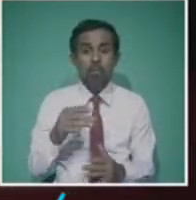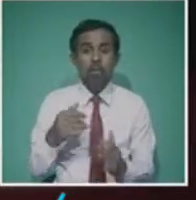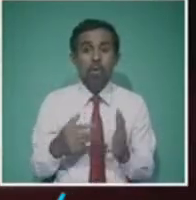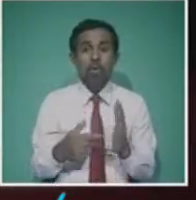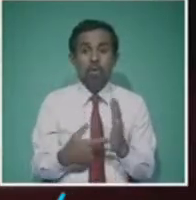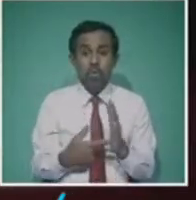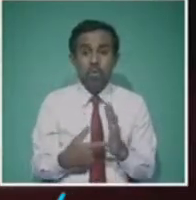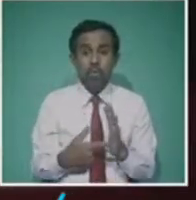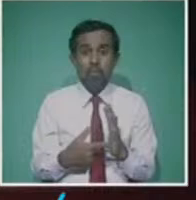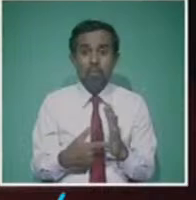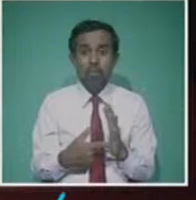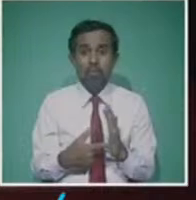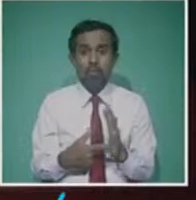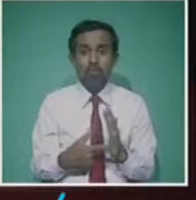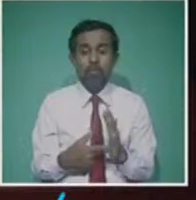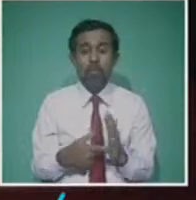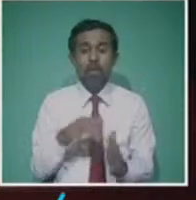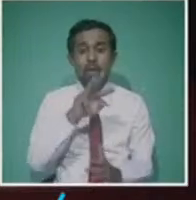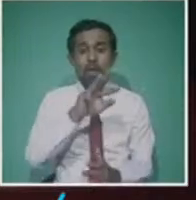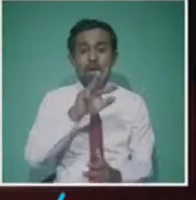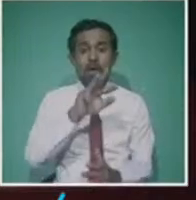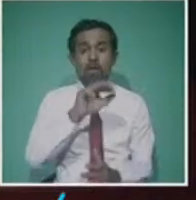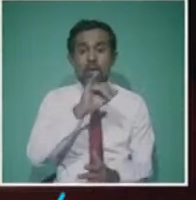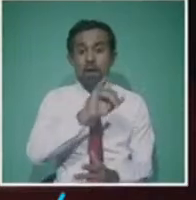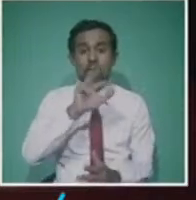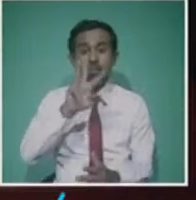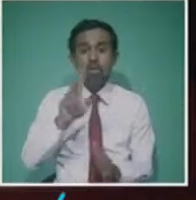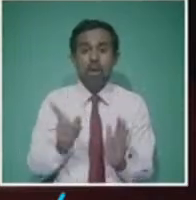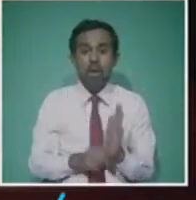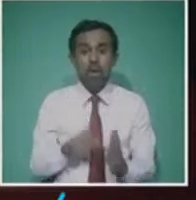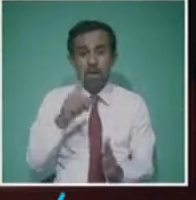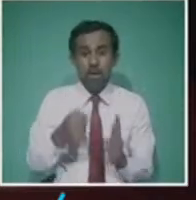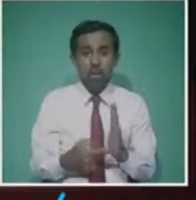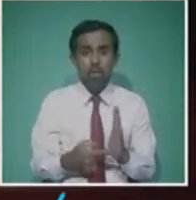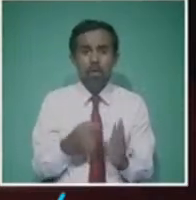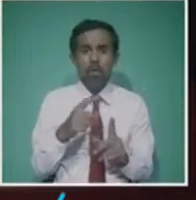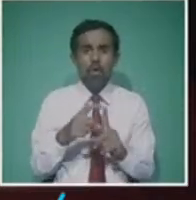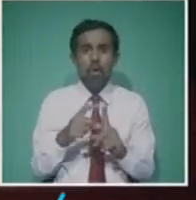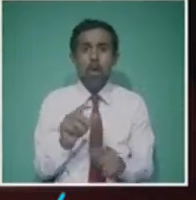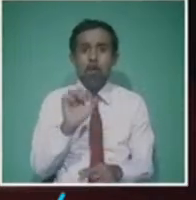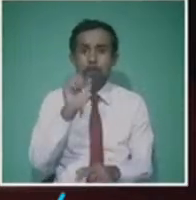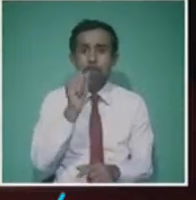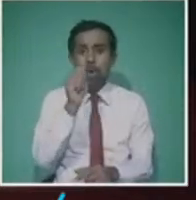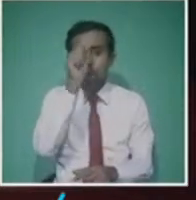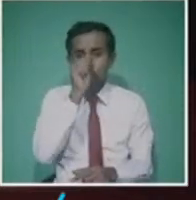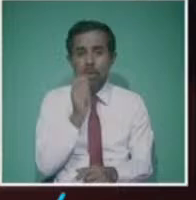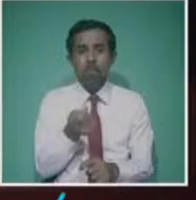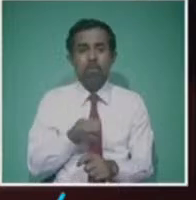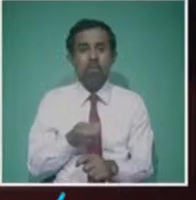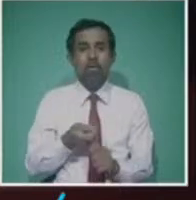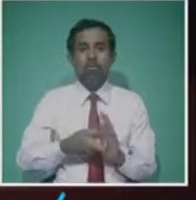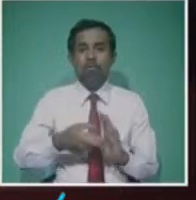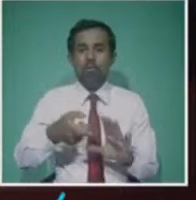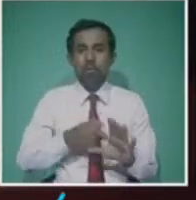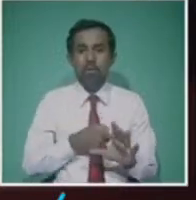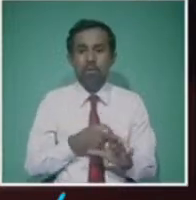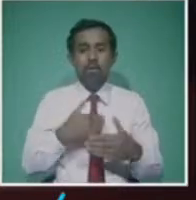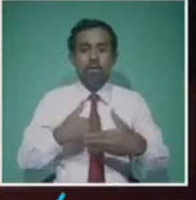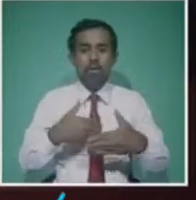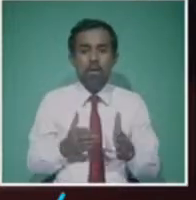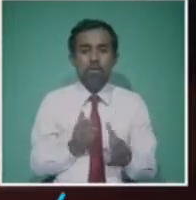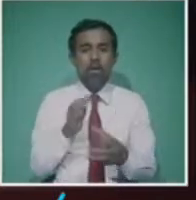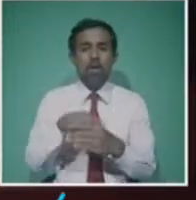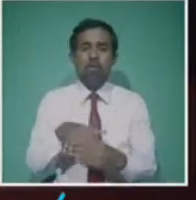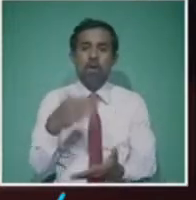ටොන් 63 ලක්ෂයකින් එක ටොන් එකකින් ඩොලර් 5000 ගානේ හොරකම් කරන උත්සාහ කරා. ඒක කැබිනට්ටුව මැදිහත්